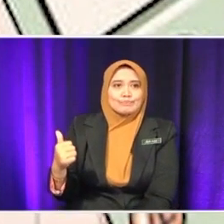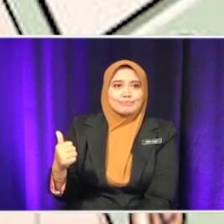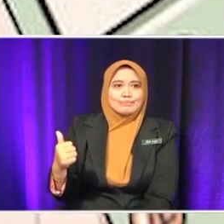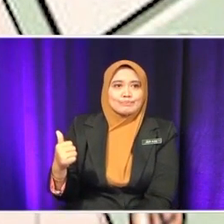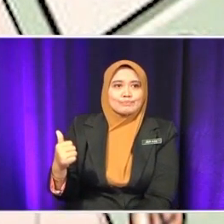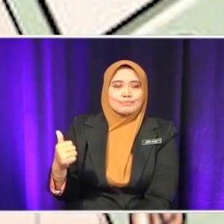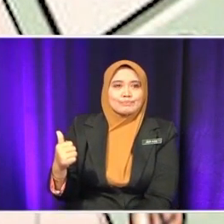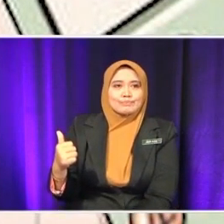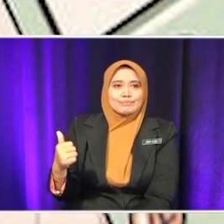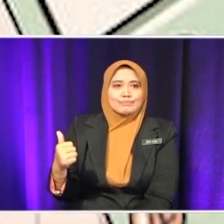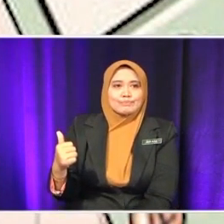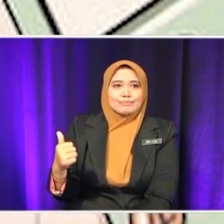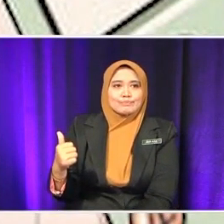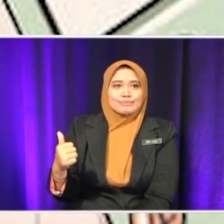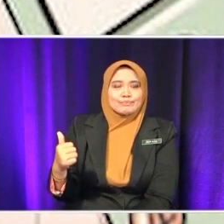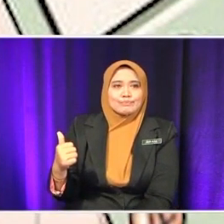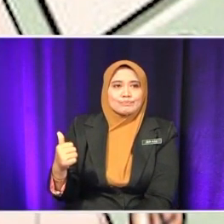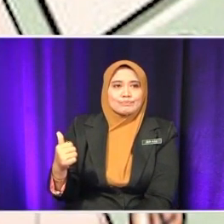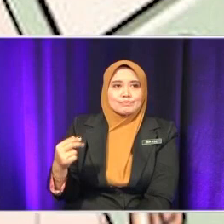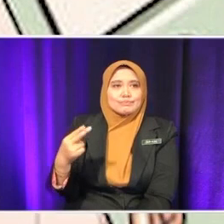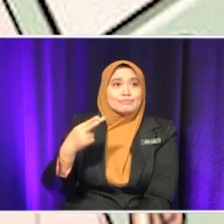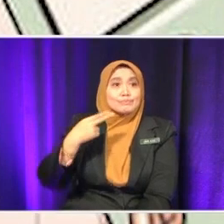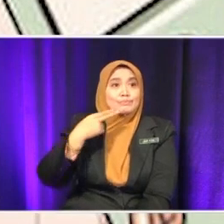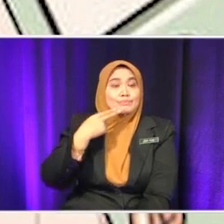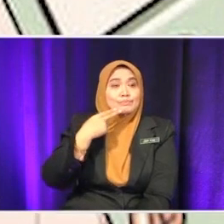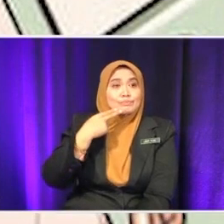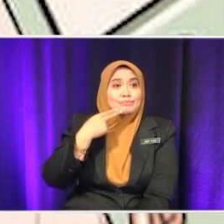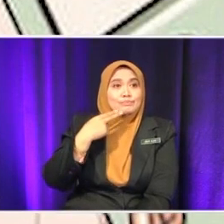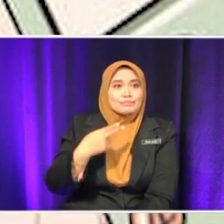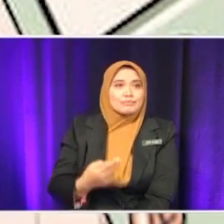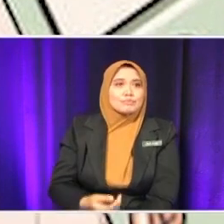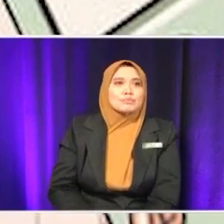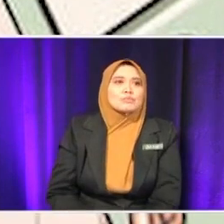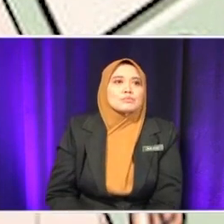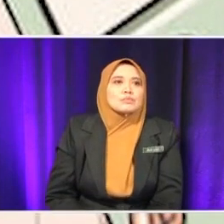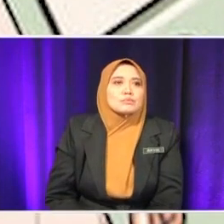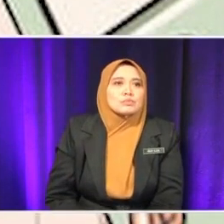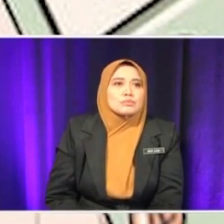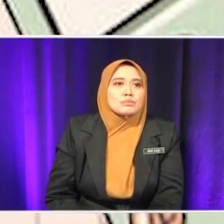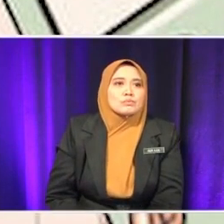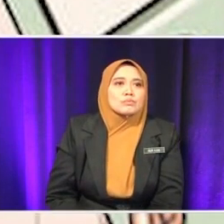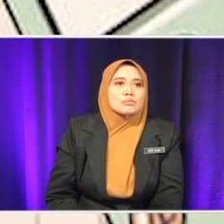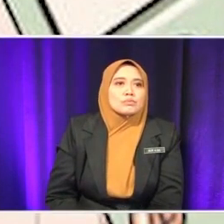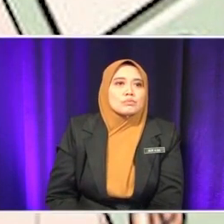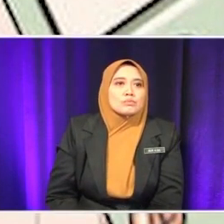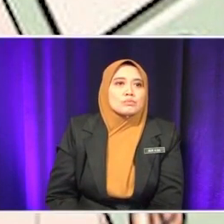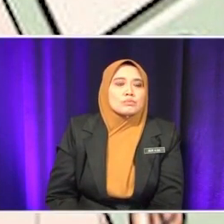pula. Nampak Hani punya dia segi empat. Tengok Hani. Hani tunjuk jawapan. Hani tunjuk balik.